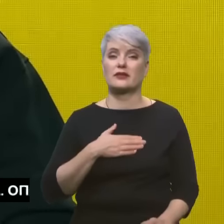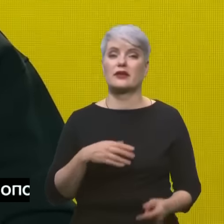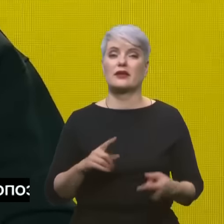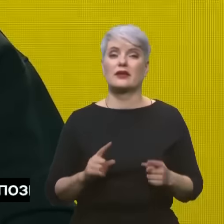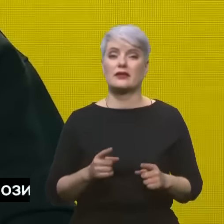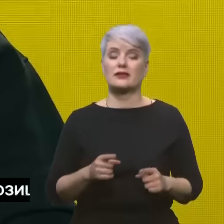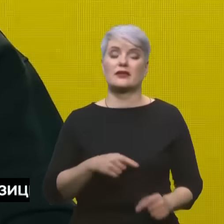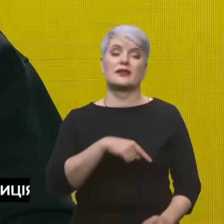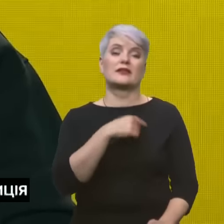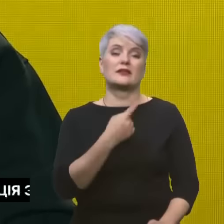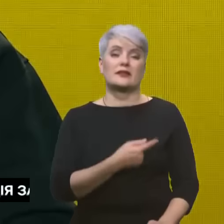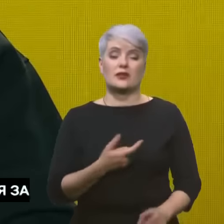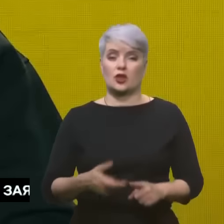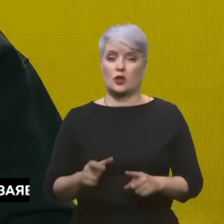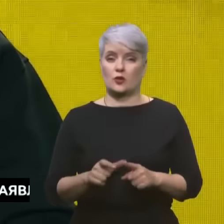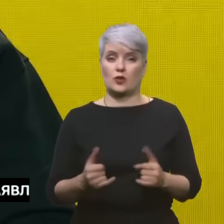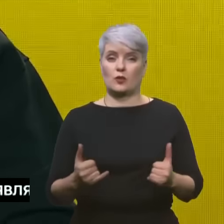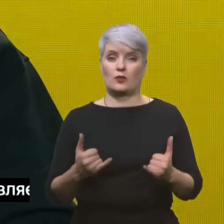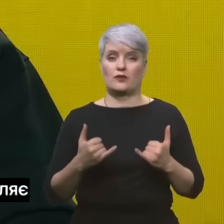дійсно сильно, дуже сильно